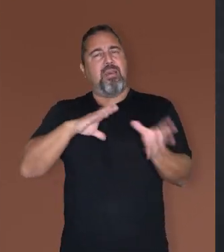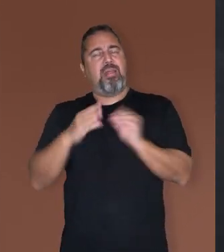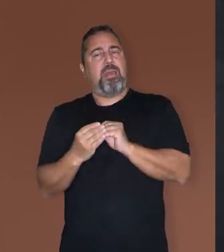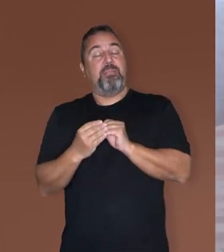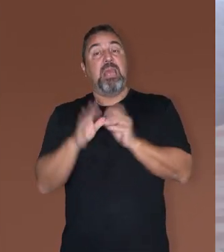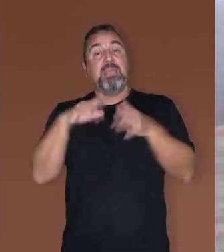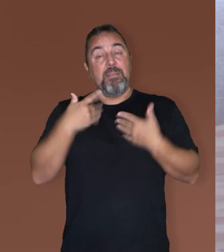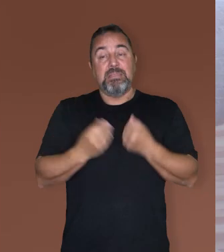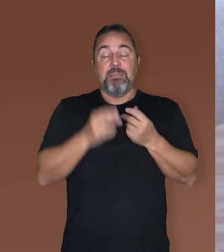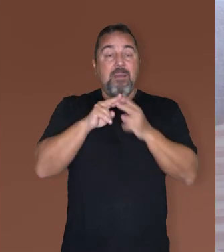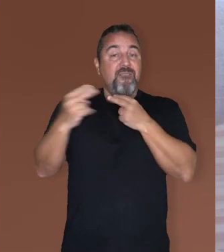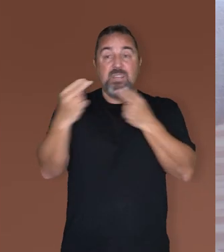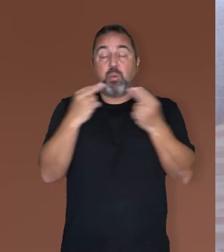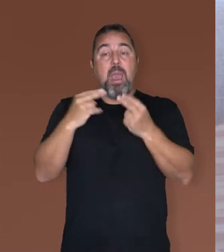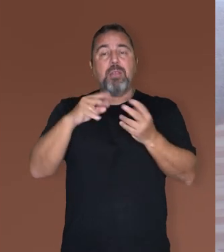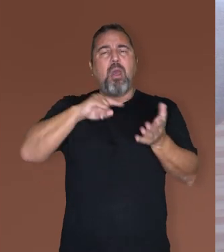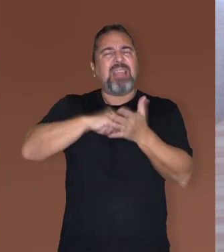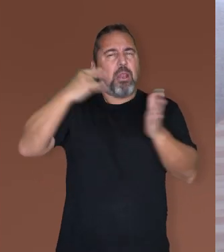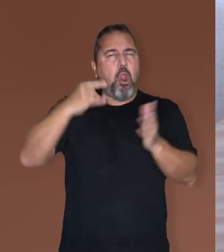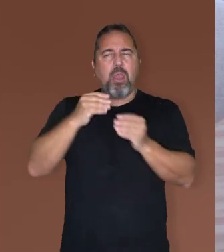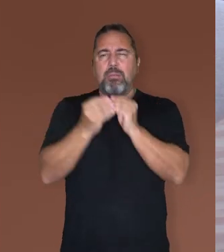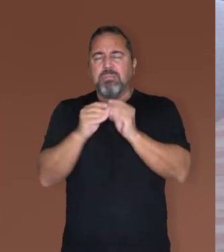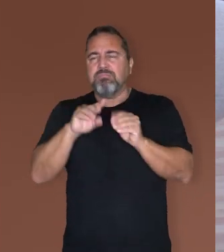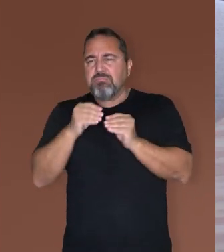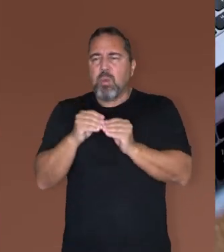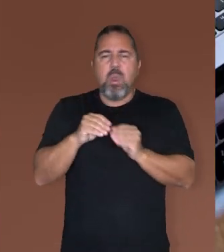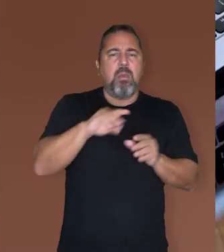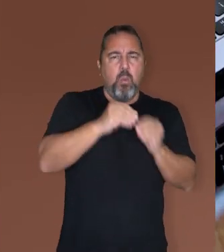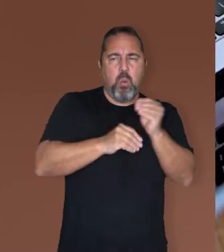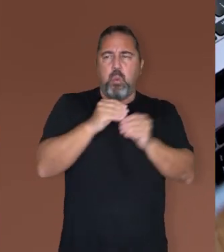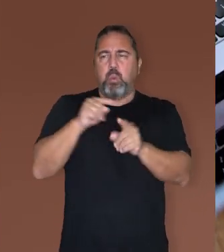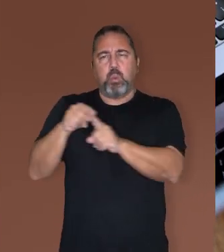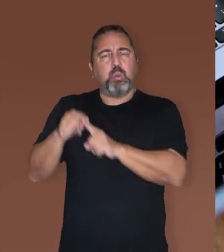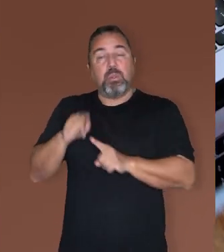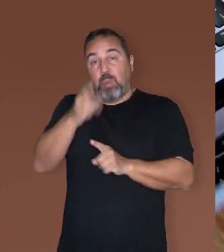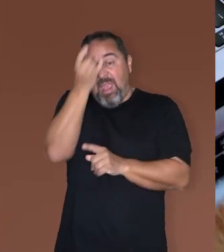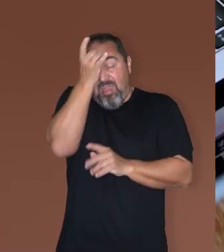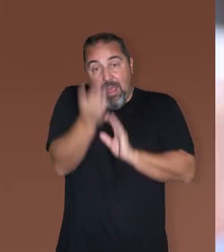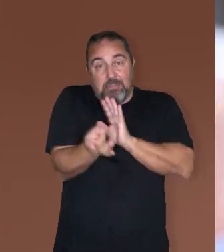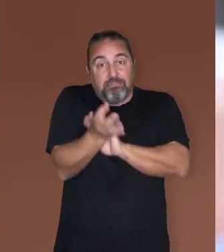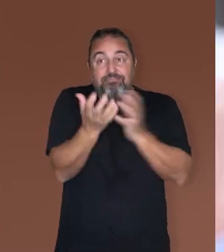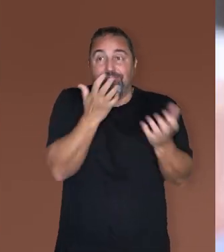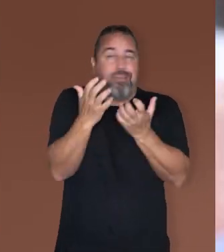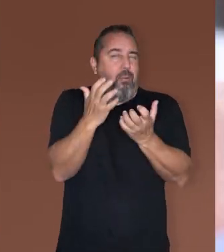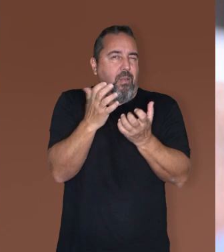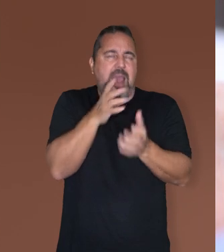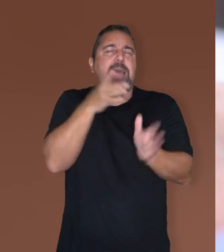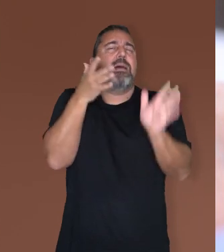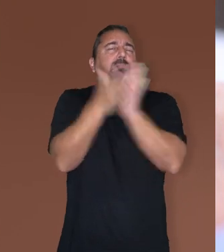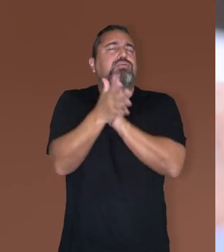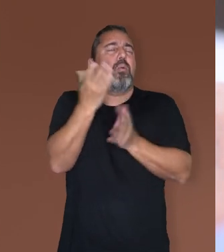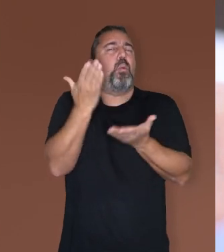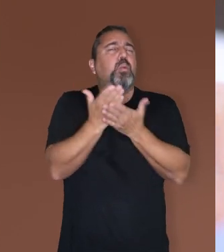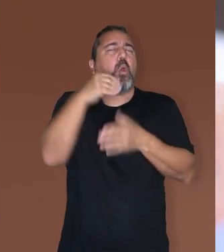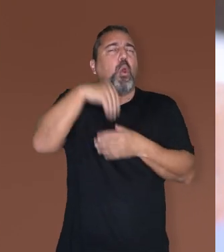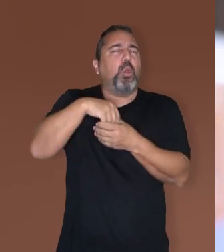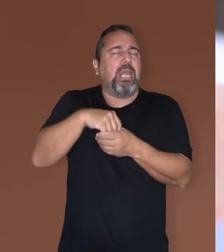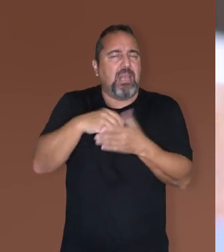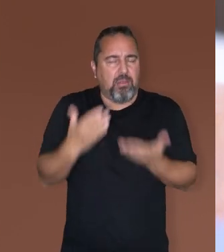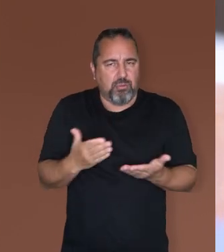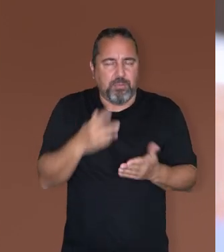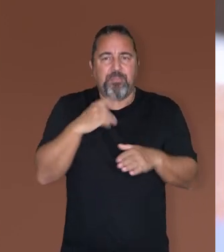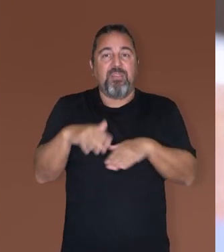arabera, eta erabili tresna bisualak eta teknologikoak zure ideiak nabarmentzeko. Hona hemen ikastaroaren